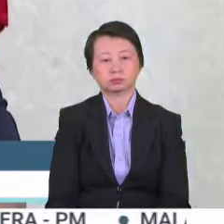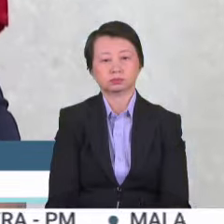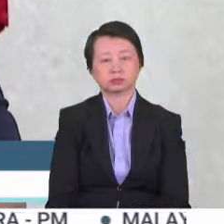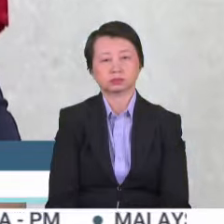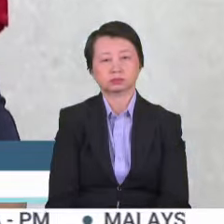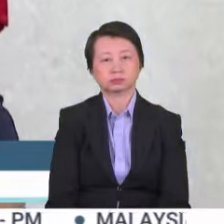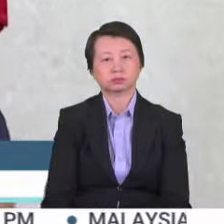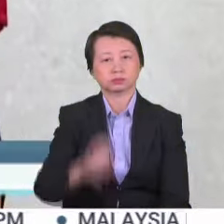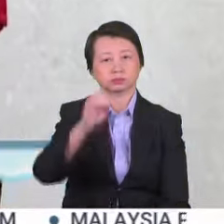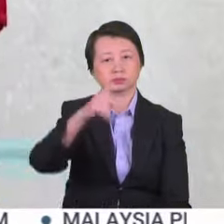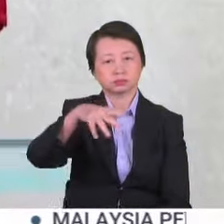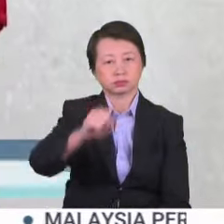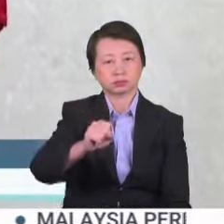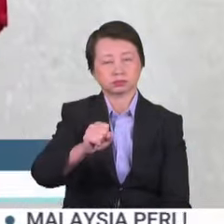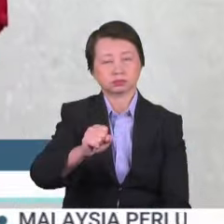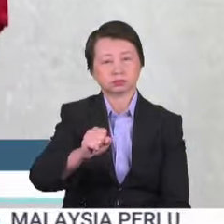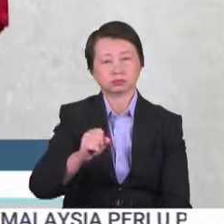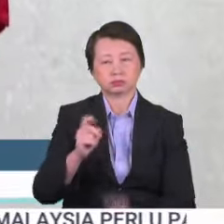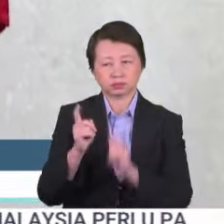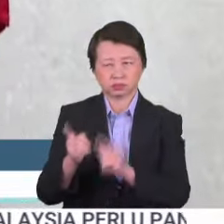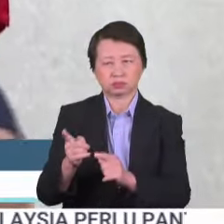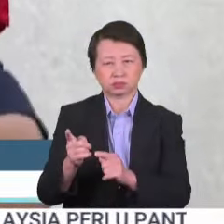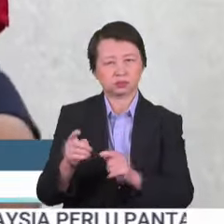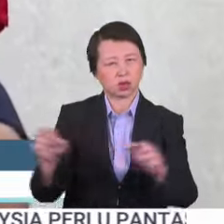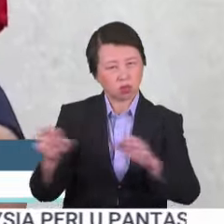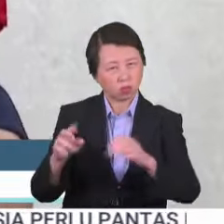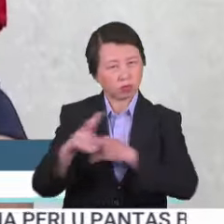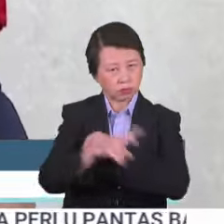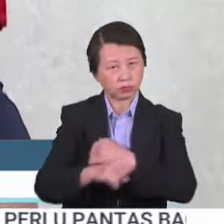Modus operandi sindiket ini,